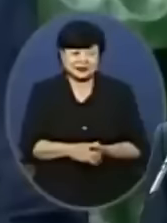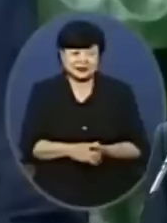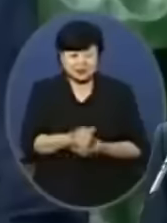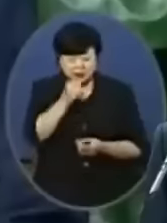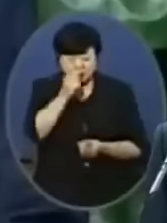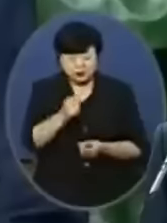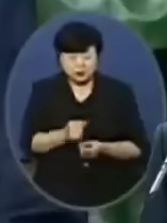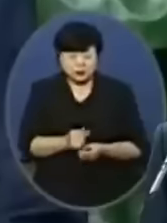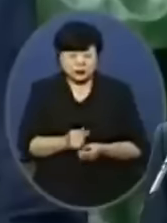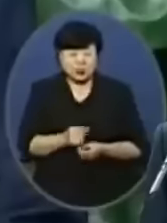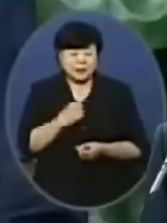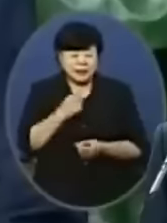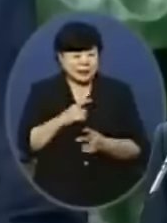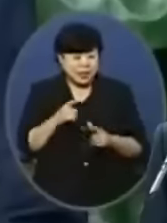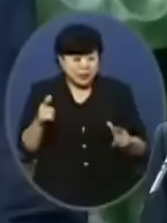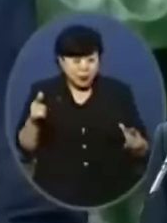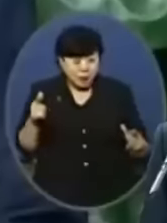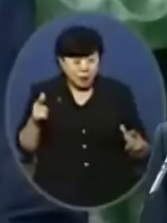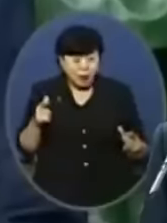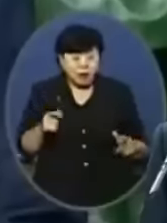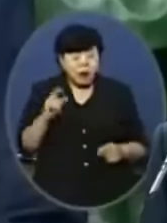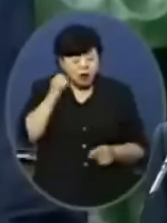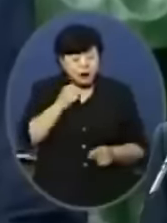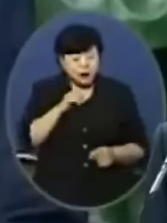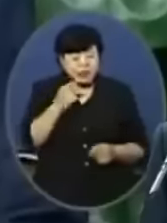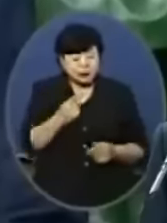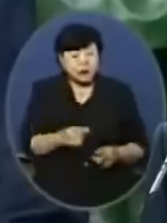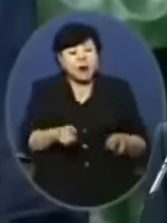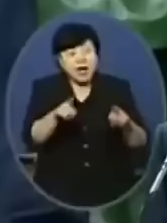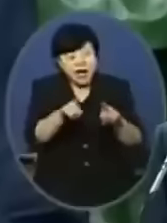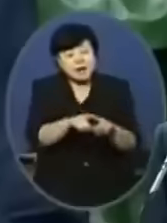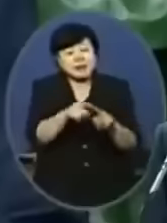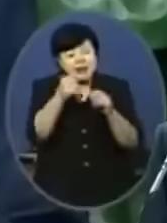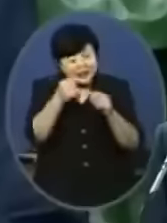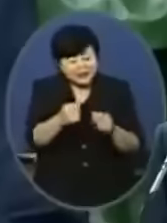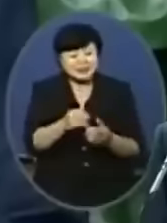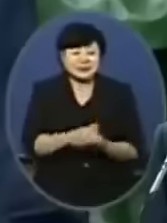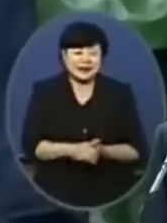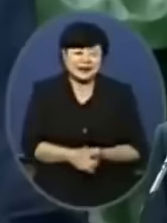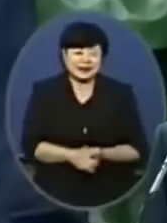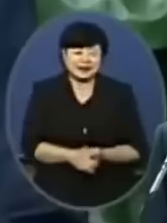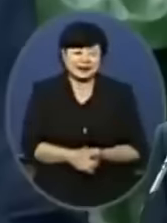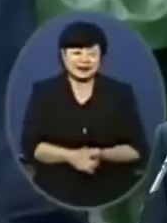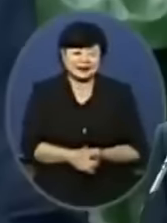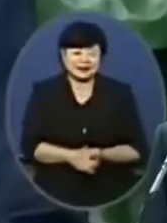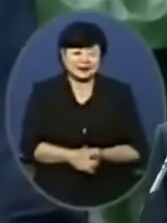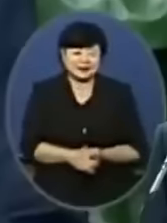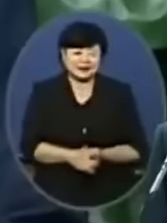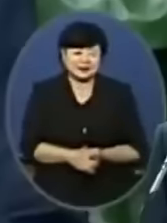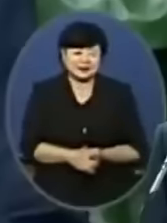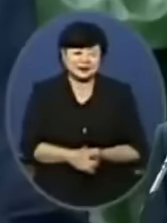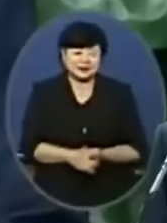좋을 때만 주님께서 우리와 같이 계신 것이냐 어려울 때도 우리와 함께 계시는 것입니다.